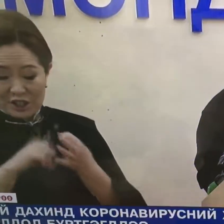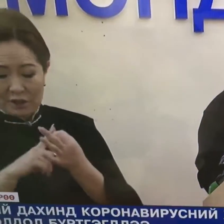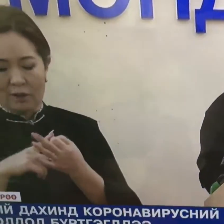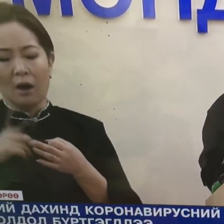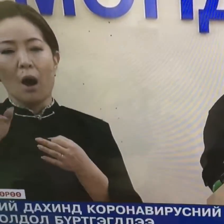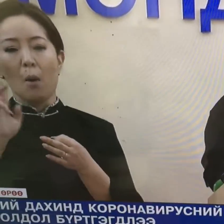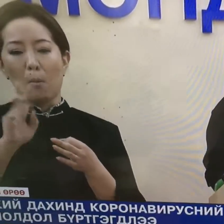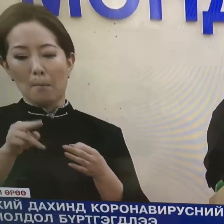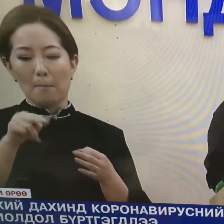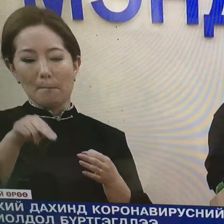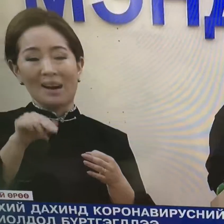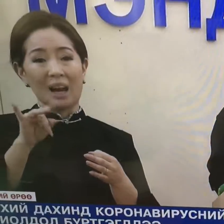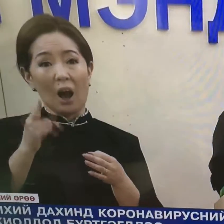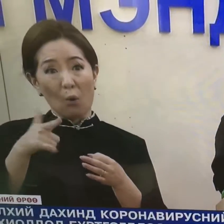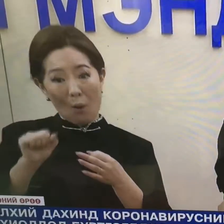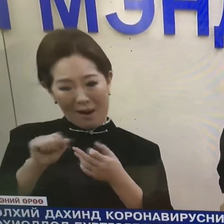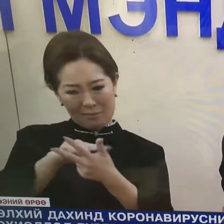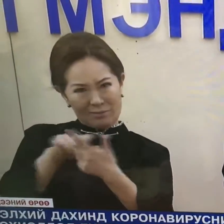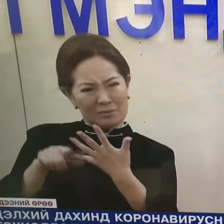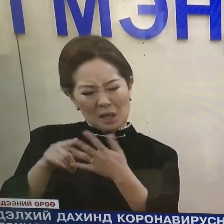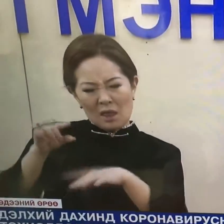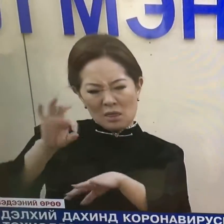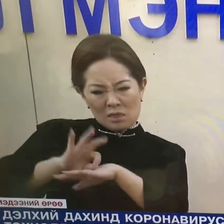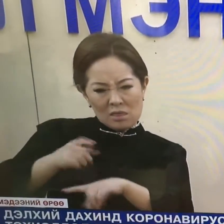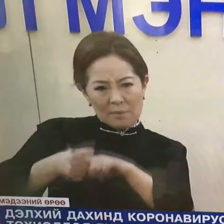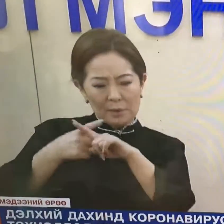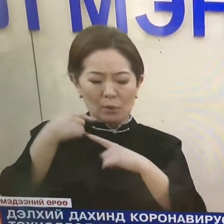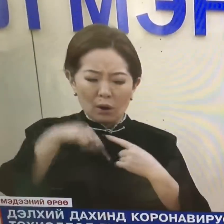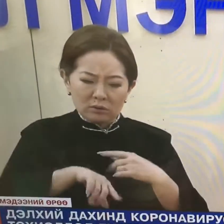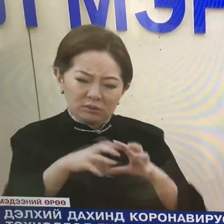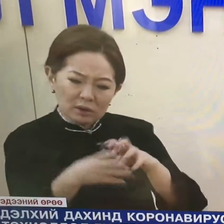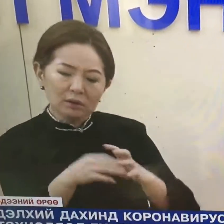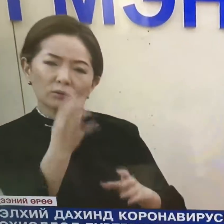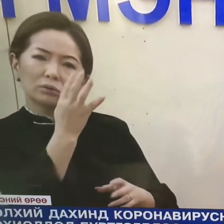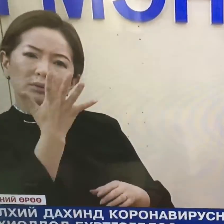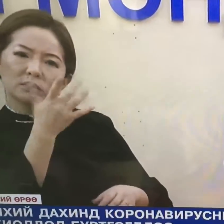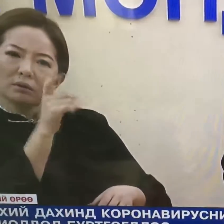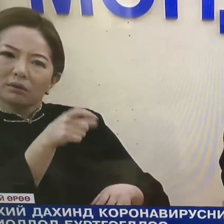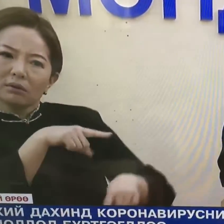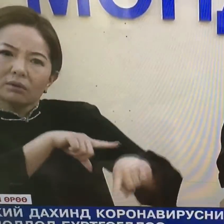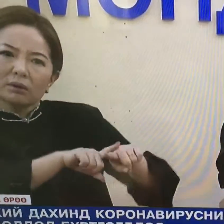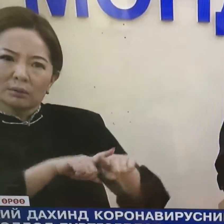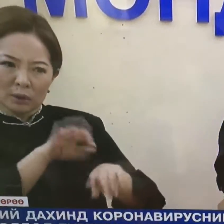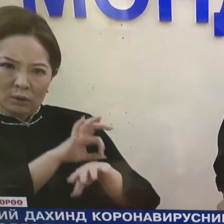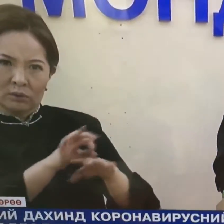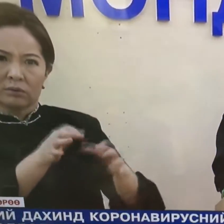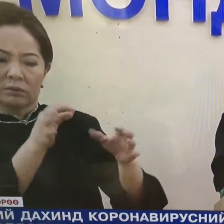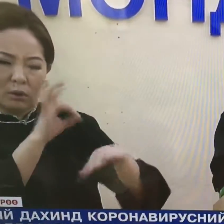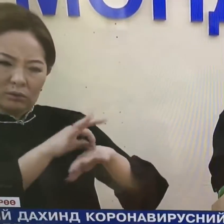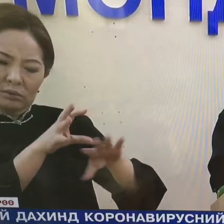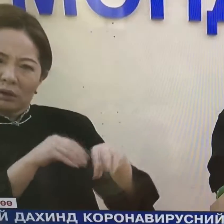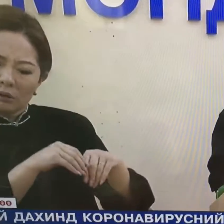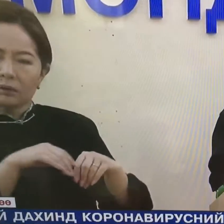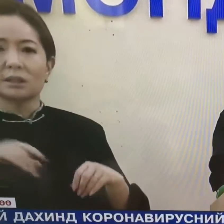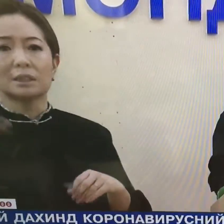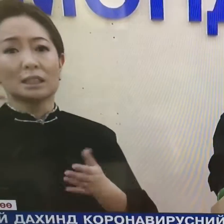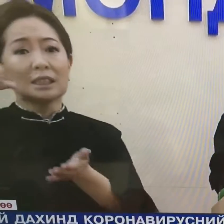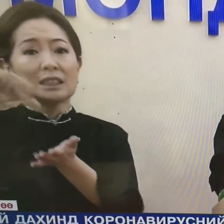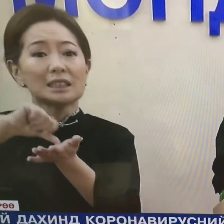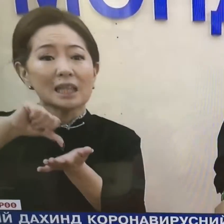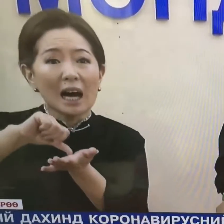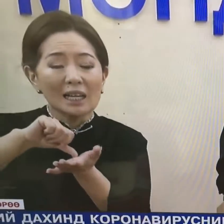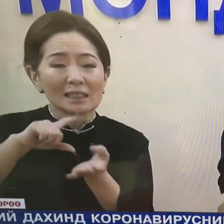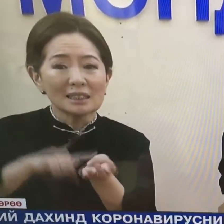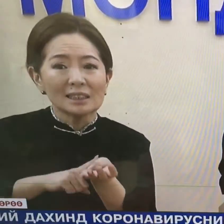нас баралтууд 23-аар нэмэгдэж, 45 тохиол шинээр бүртгэгдсэн. Иран, Итали, Испани зэрэг орноос